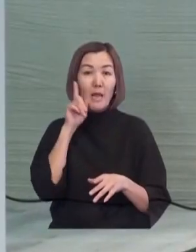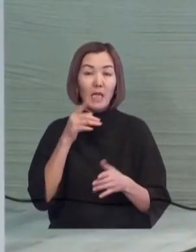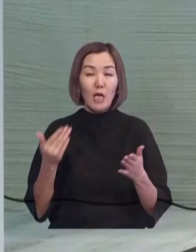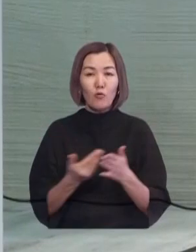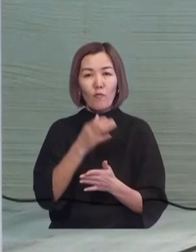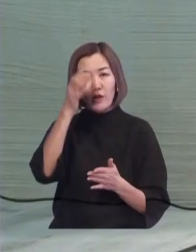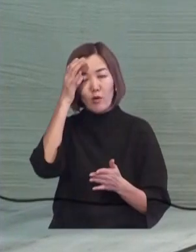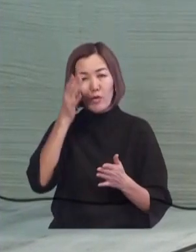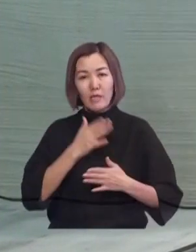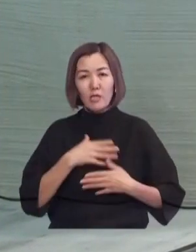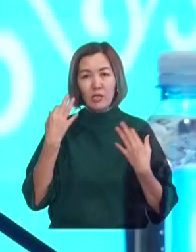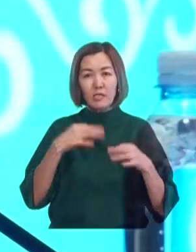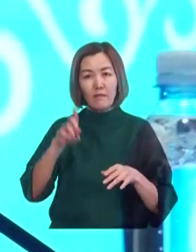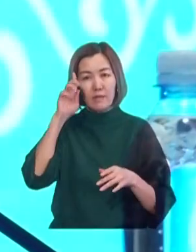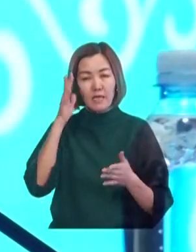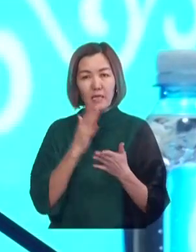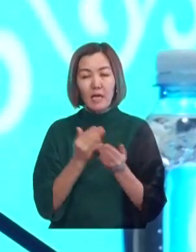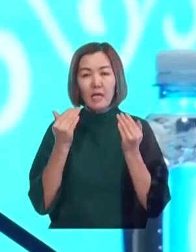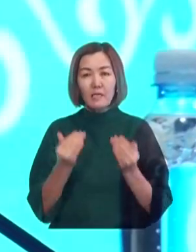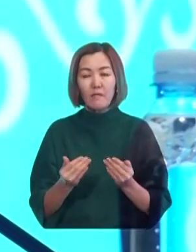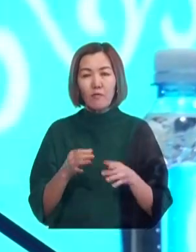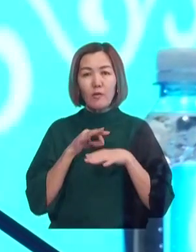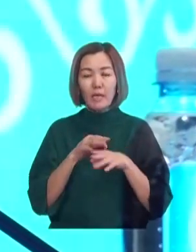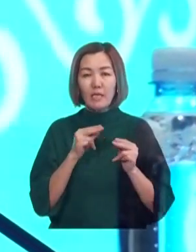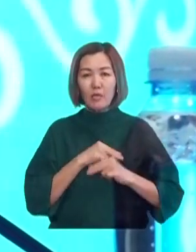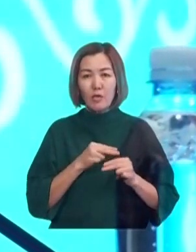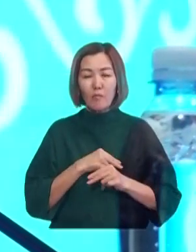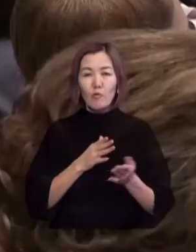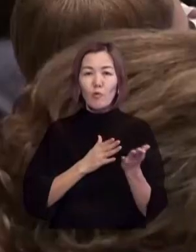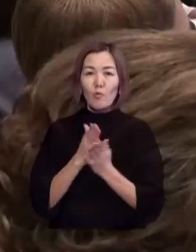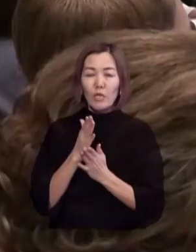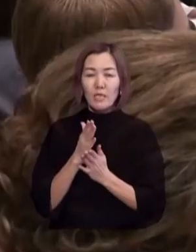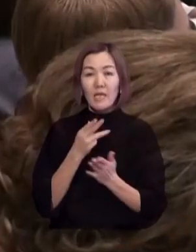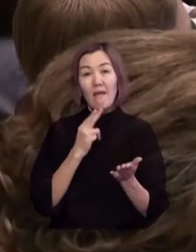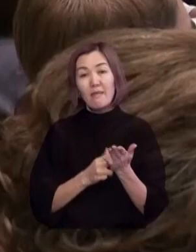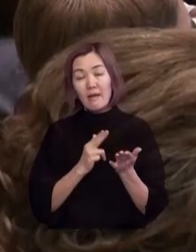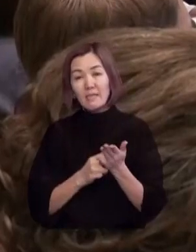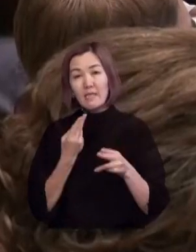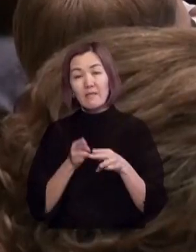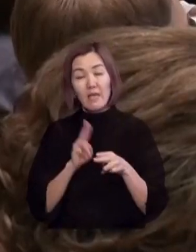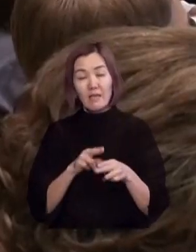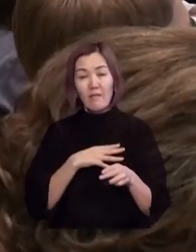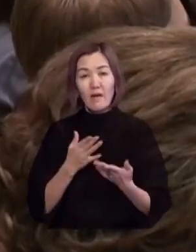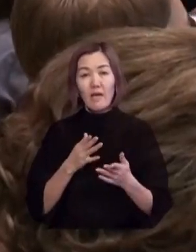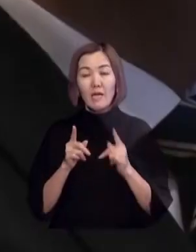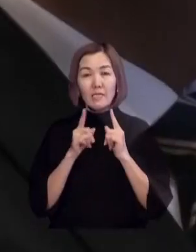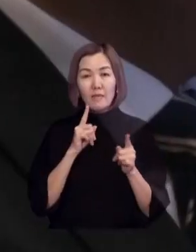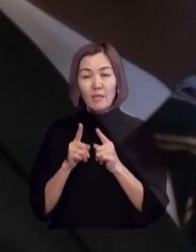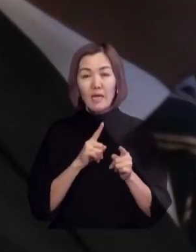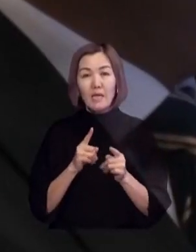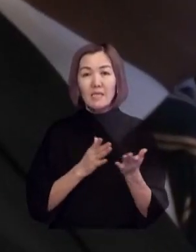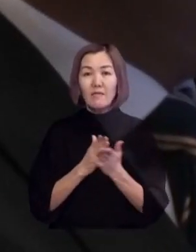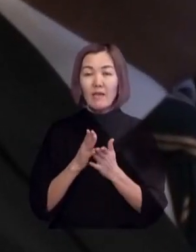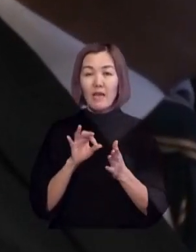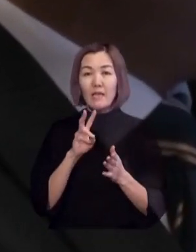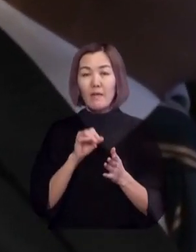наука для нашей независимой страны. Сегодня проделанная работа в отрасли является доказательством этого. На семинаре «Сфера ономастики.